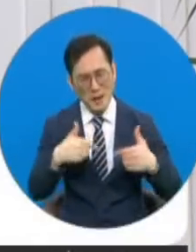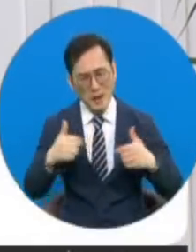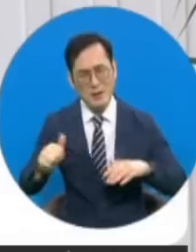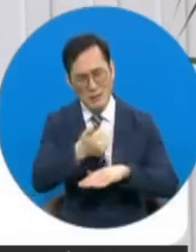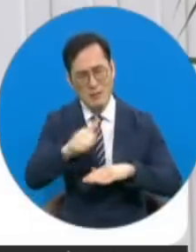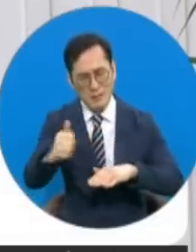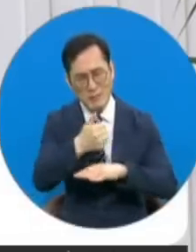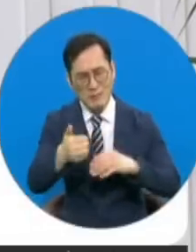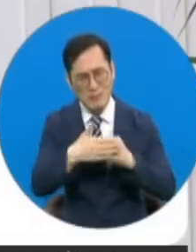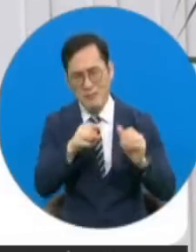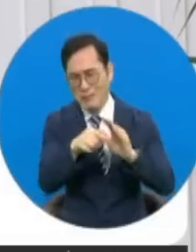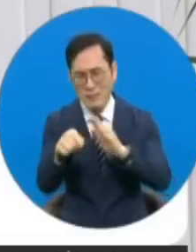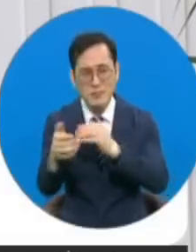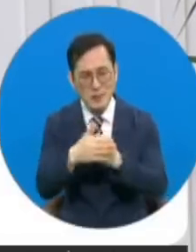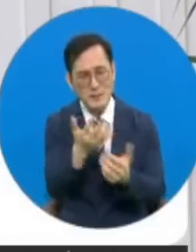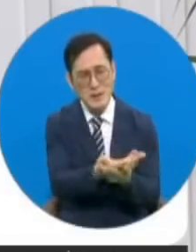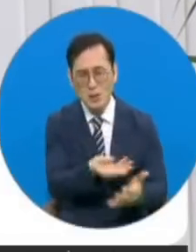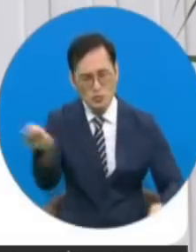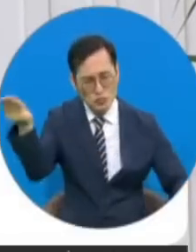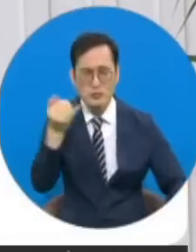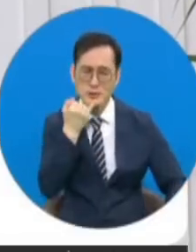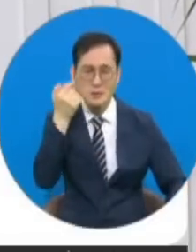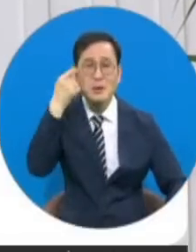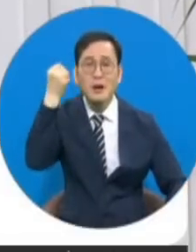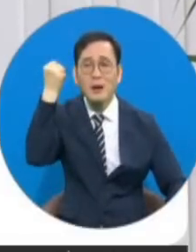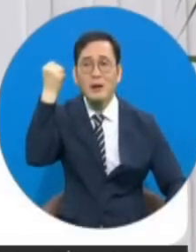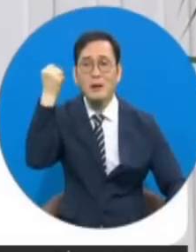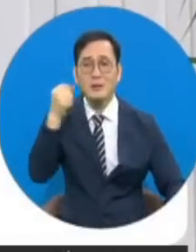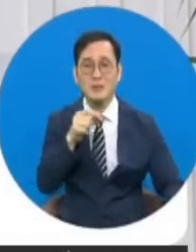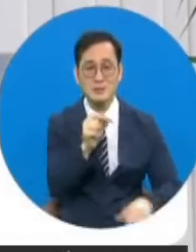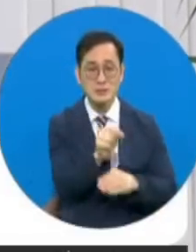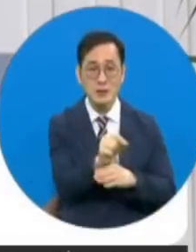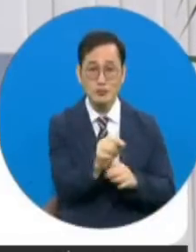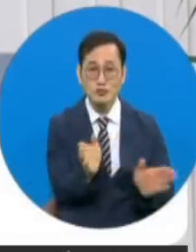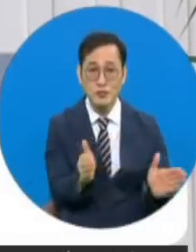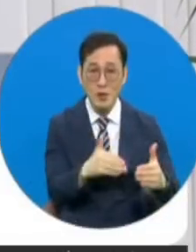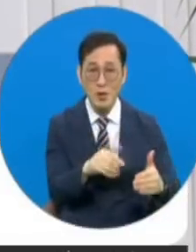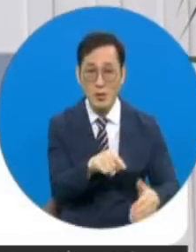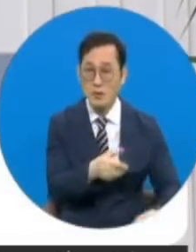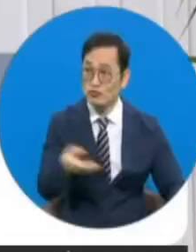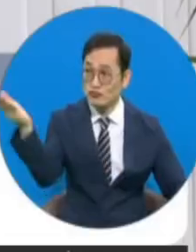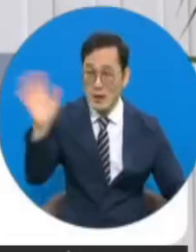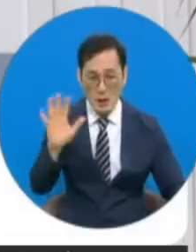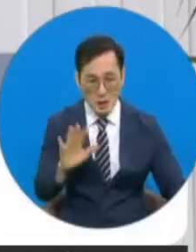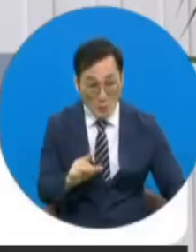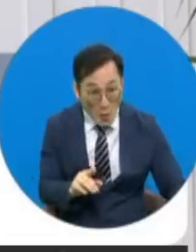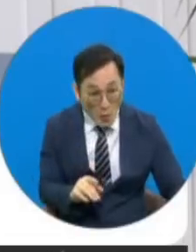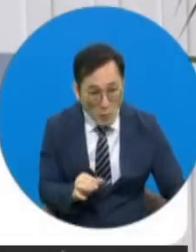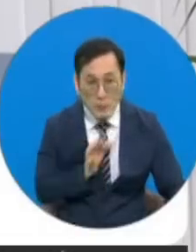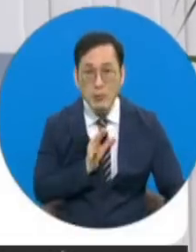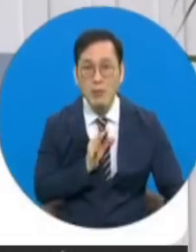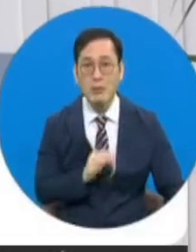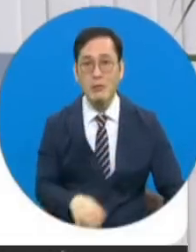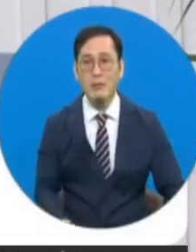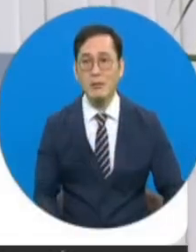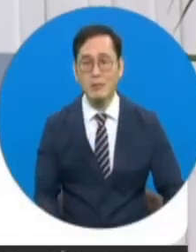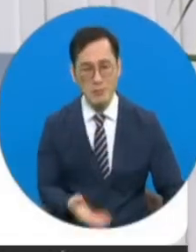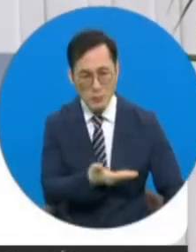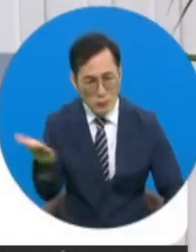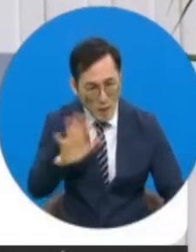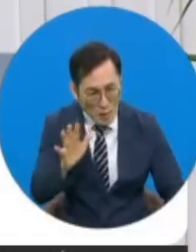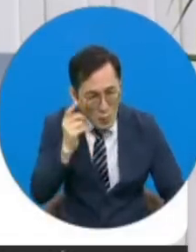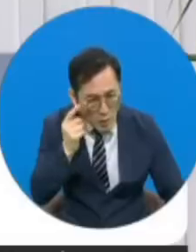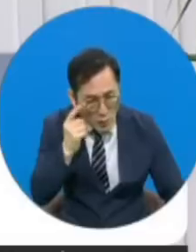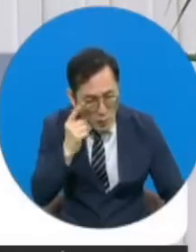드나드는 곳이에요 그렇기 때문에 저도 되는 건 아닌가라고 했는데 국회 사무처에서 거부했다는 거 보고 사실 길을 의심했습니다 그래서 저도 왜